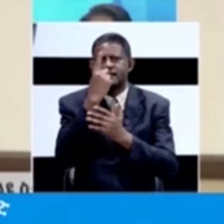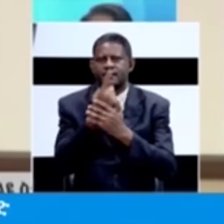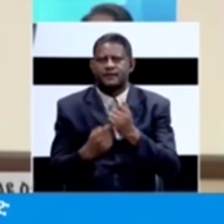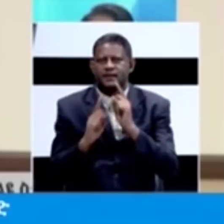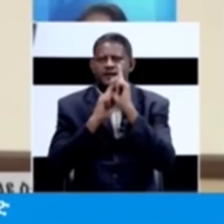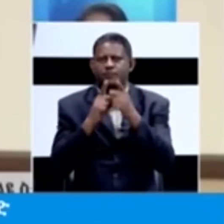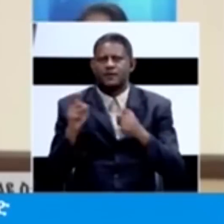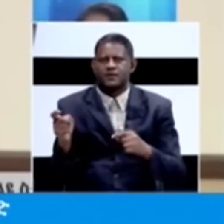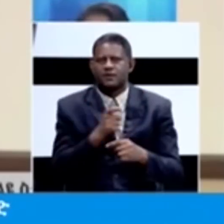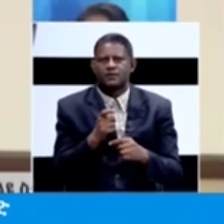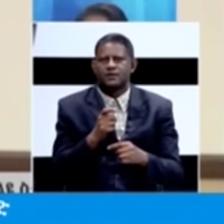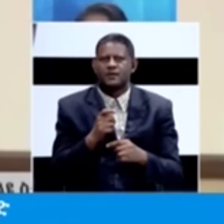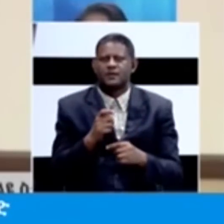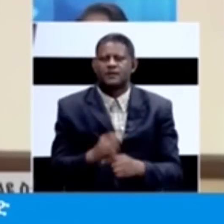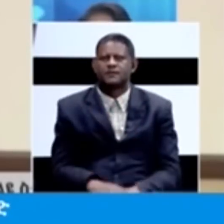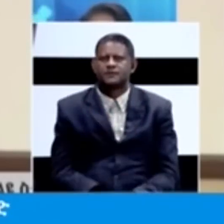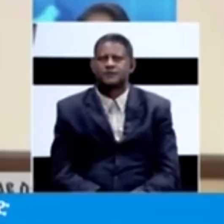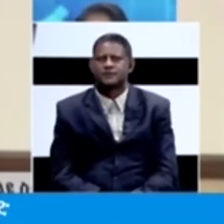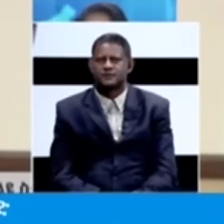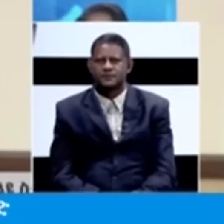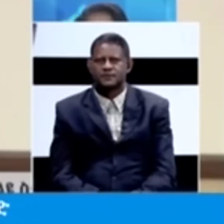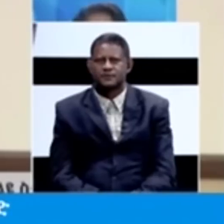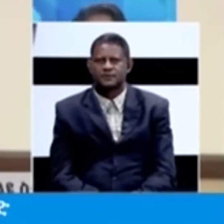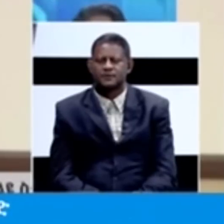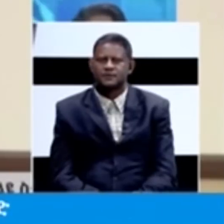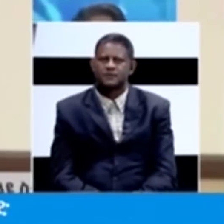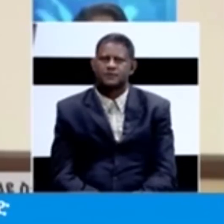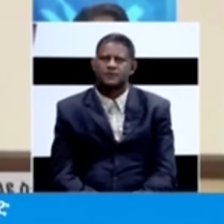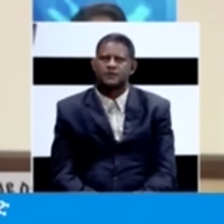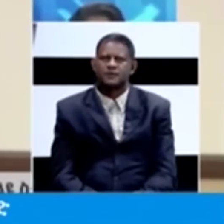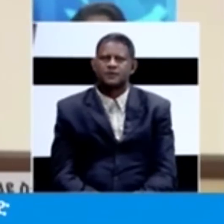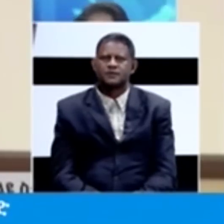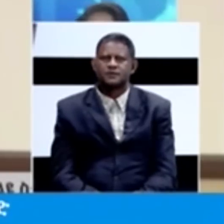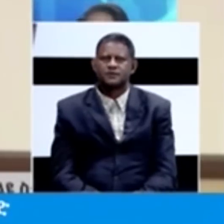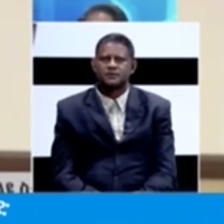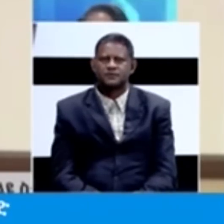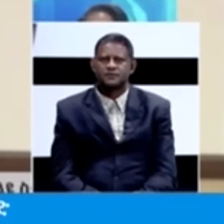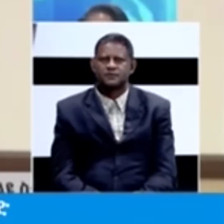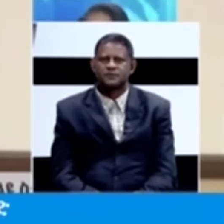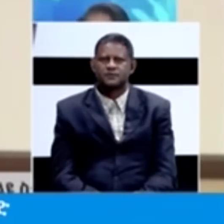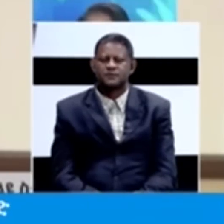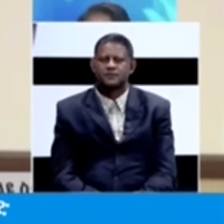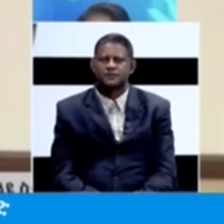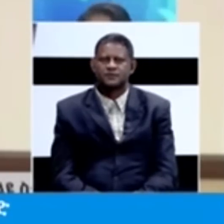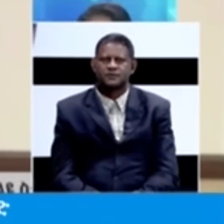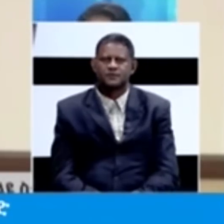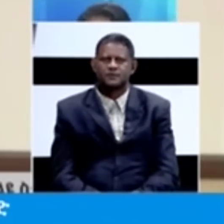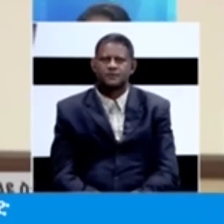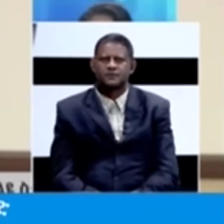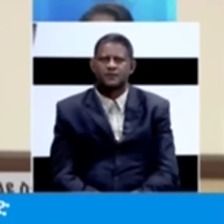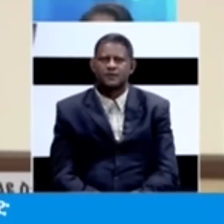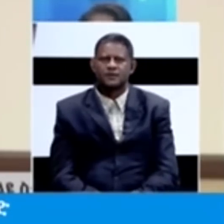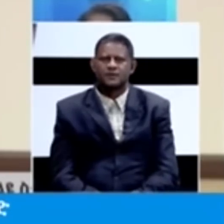ጥራሕ ዝምለስ ክኸውን እዩ። የተቀረው ጋር ጥቃቱ መቀጠል የማይችል ከሆነ በአጠቃላይ ምርታማነት ላይ ያለው